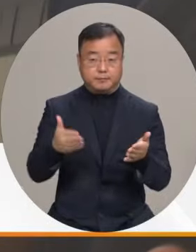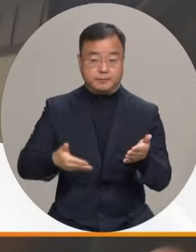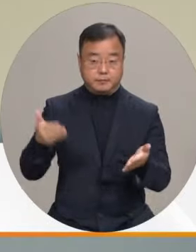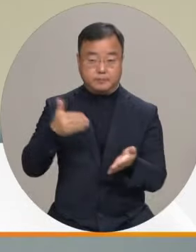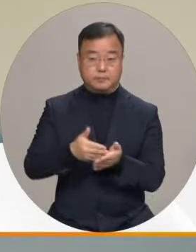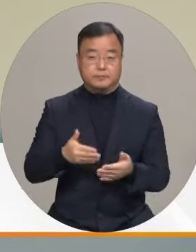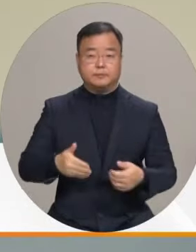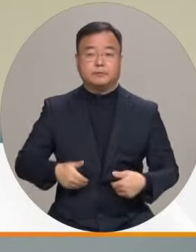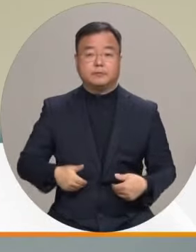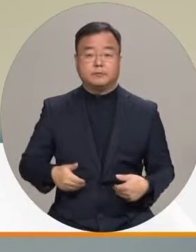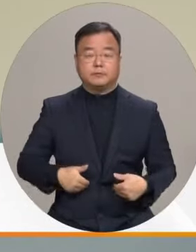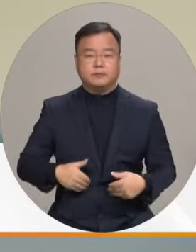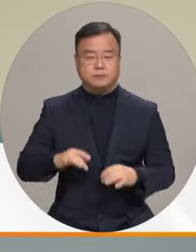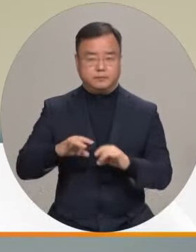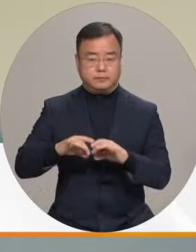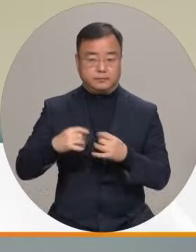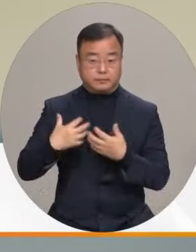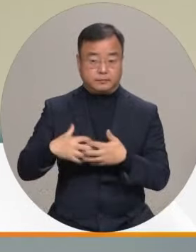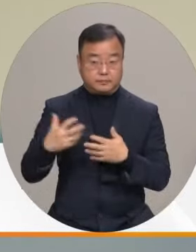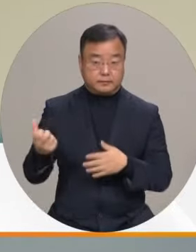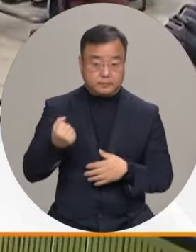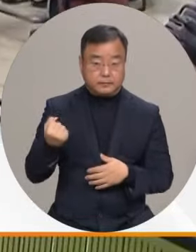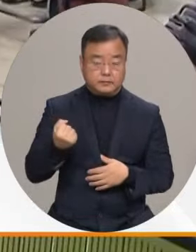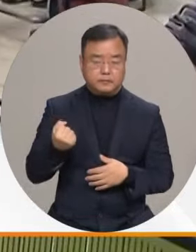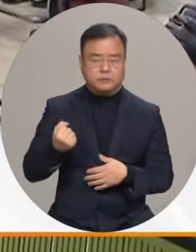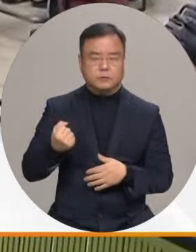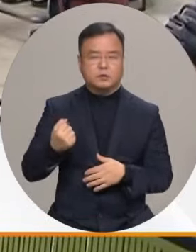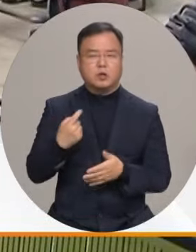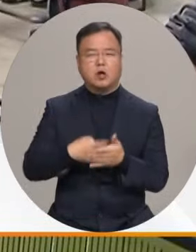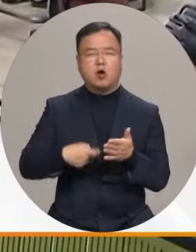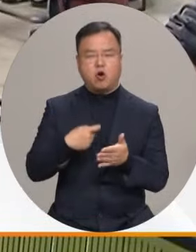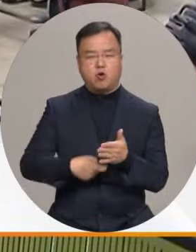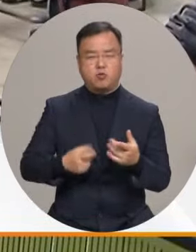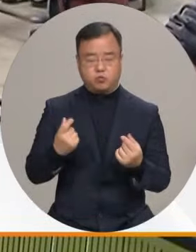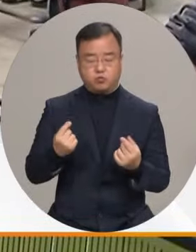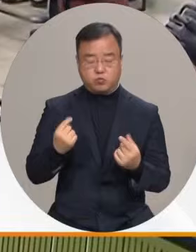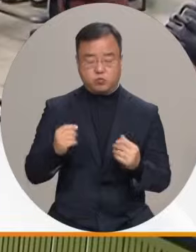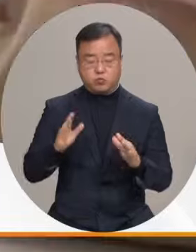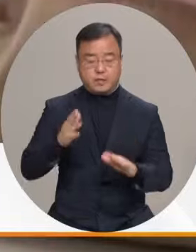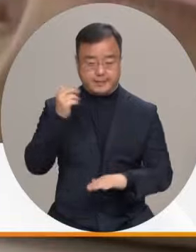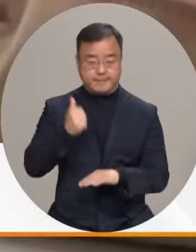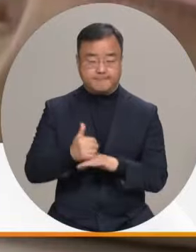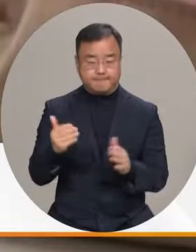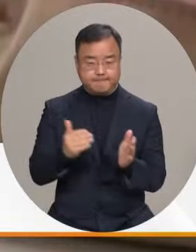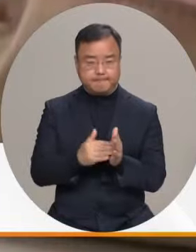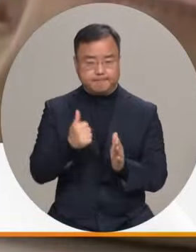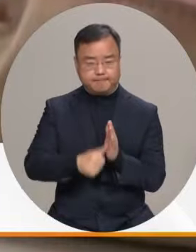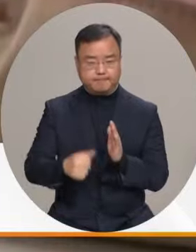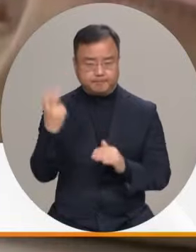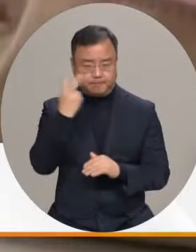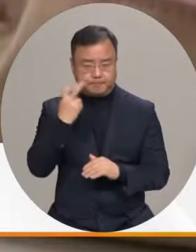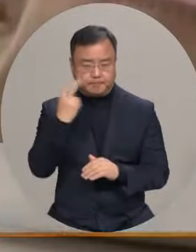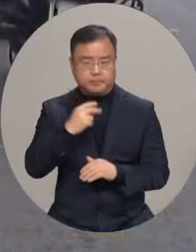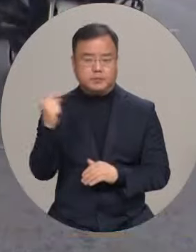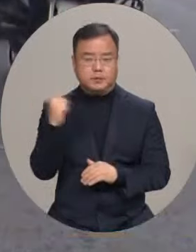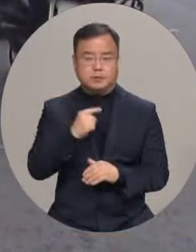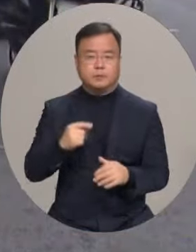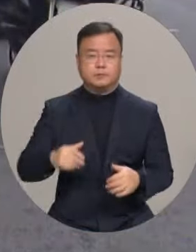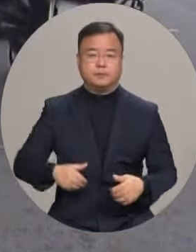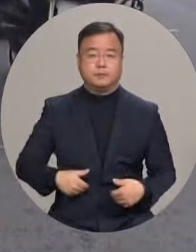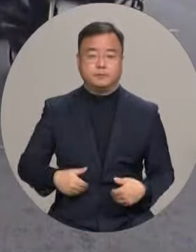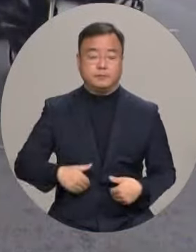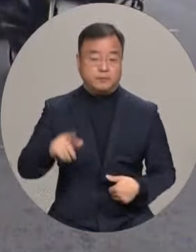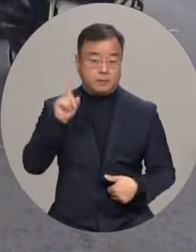합니다 전자 기기를 가지고 있으면 부정 행위로 처리되는만큼 마지막까지 소지품을 꼼꼼히 확인해야 합니다